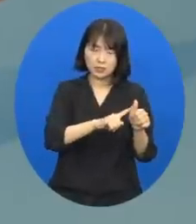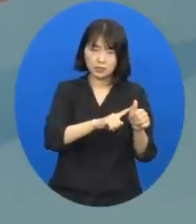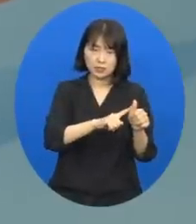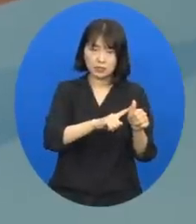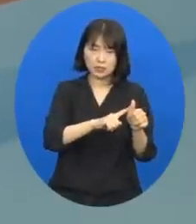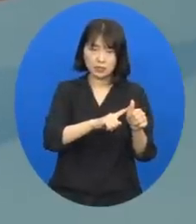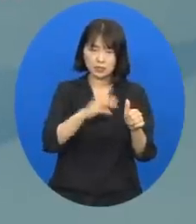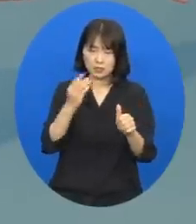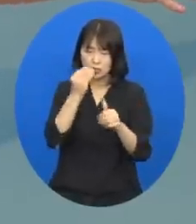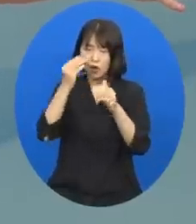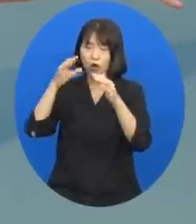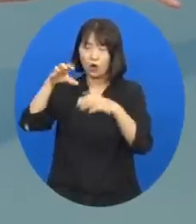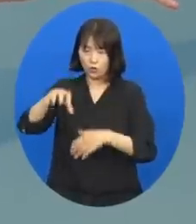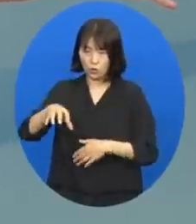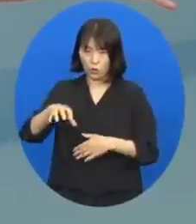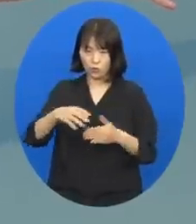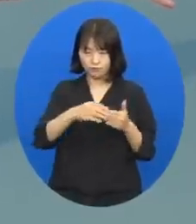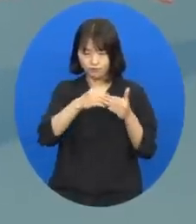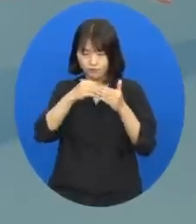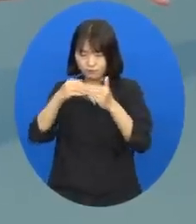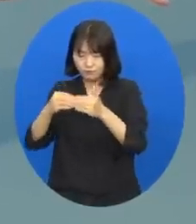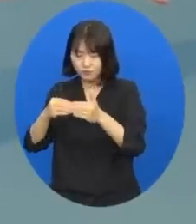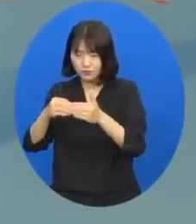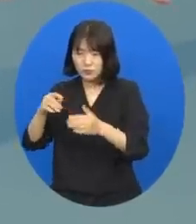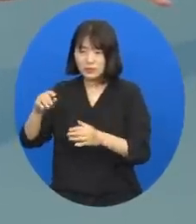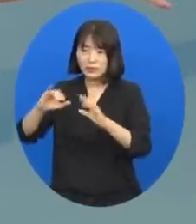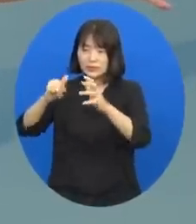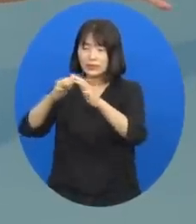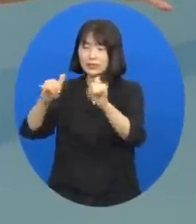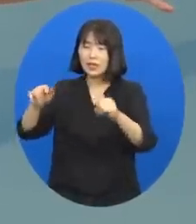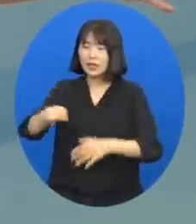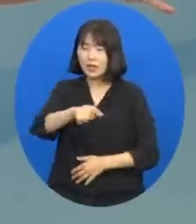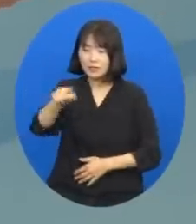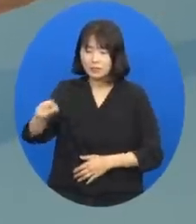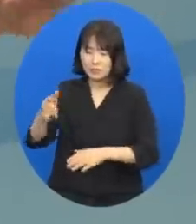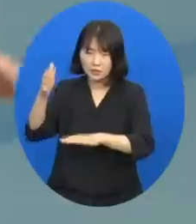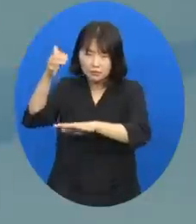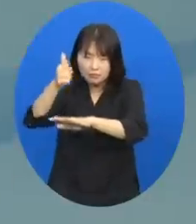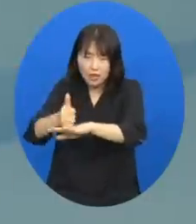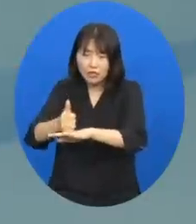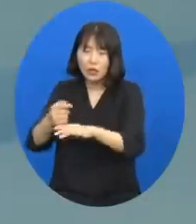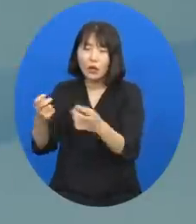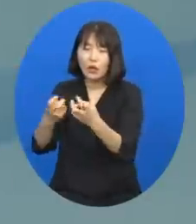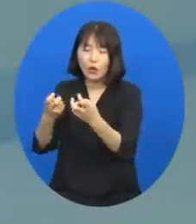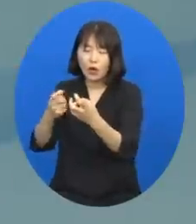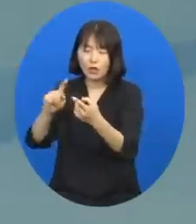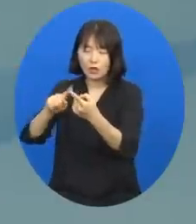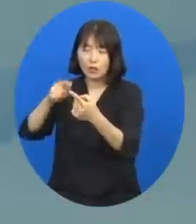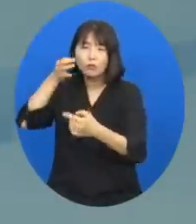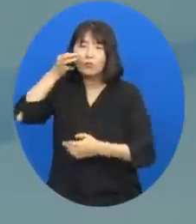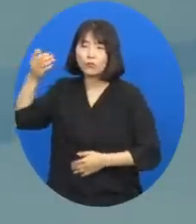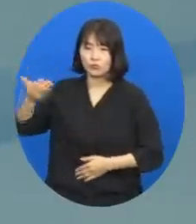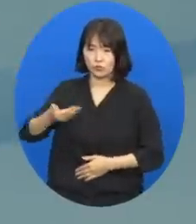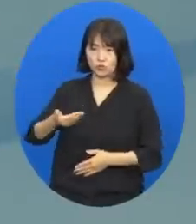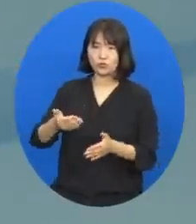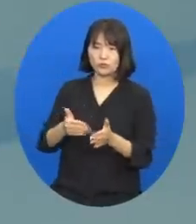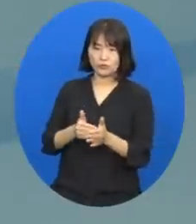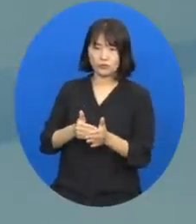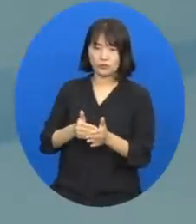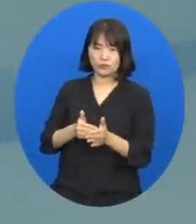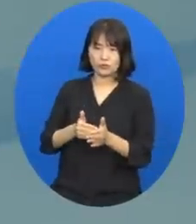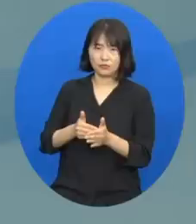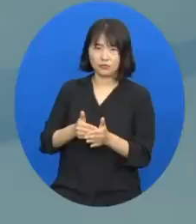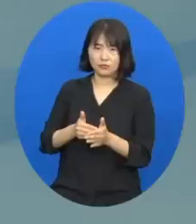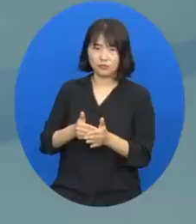어떻게 될 것인지를 보여 줬습니다 뭐 그래 것 은 시 생이 되느냐 다 주님의 아닙니다 전혀 저는